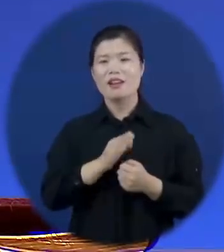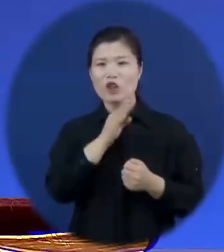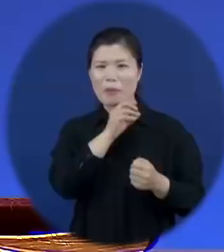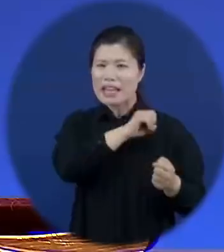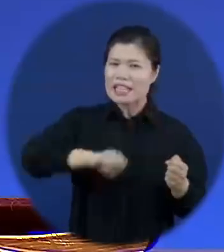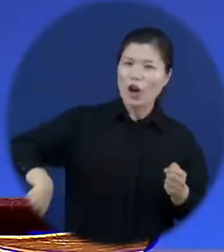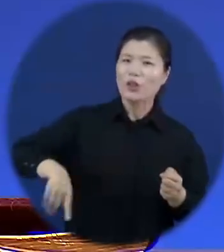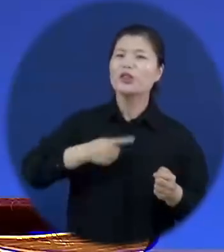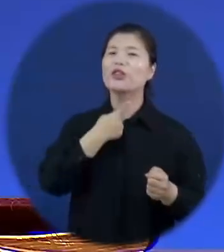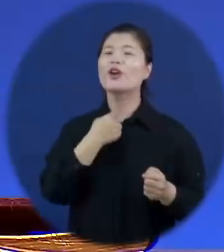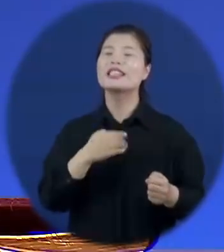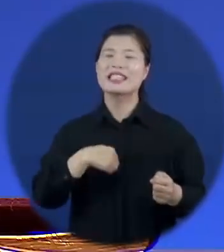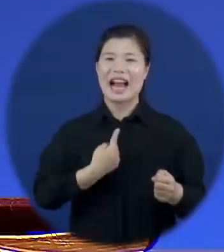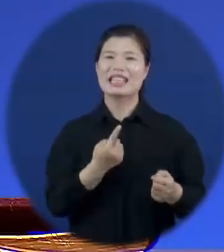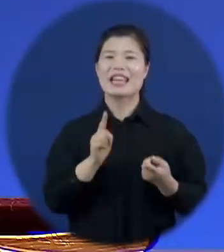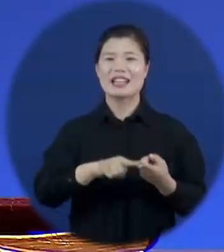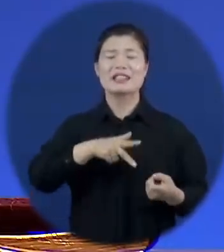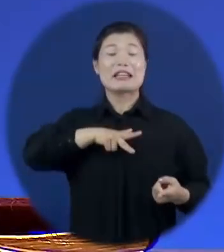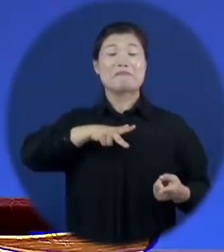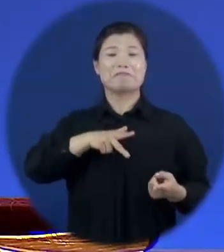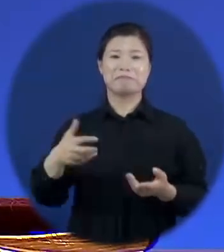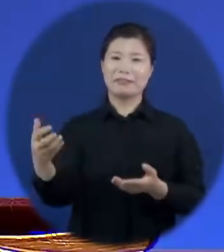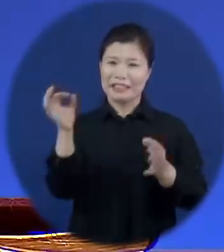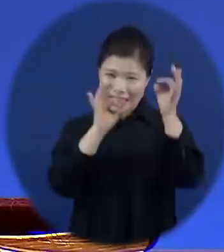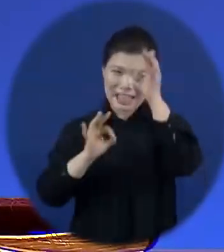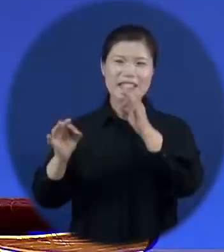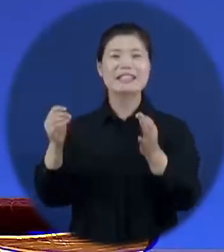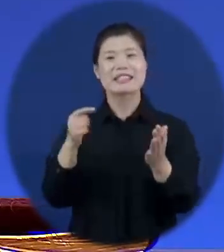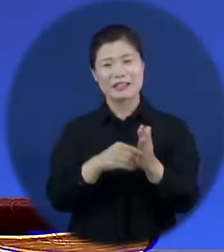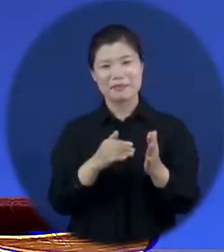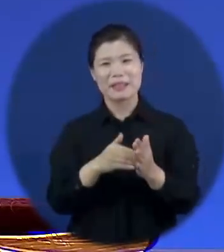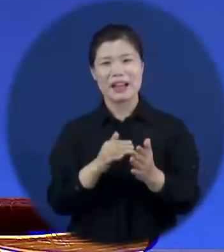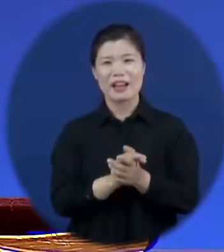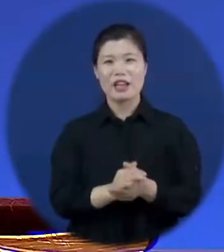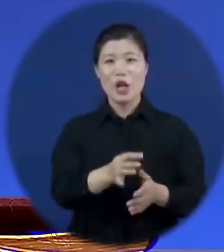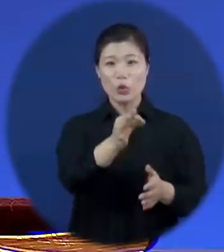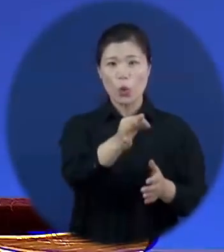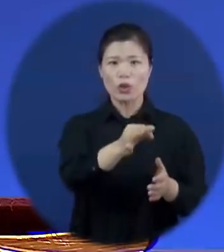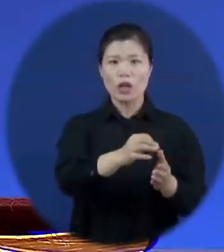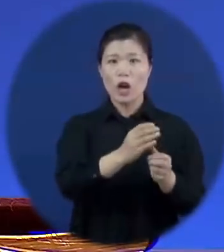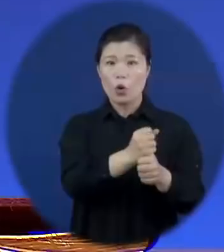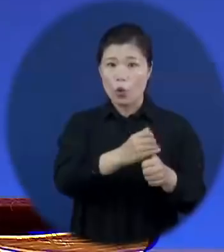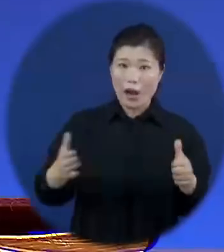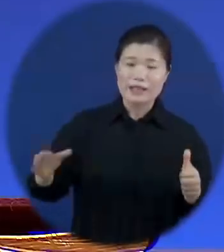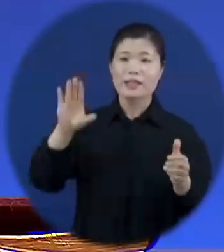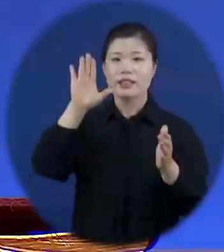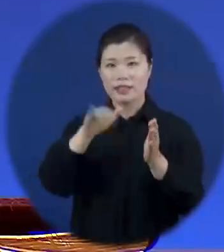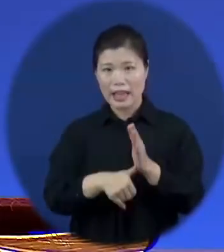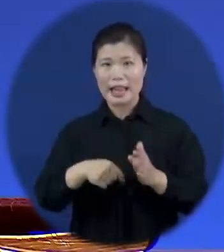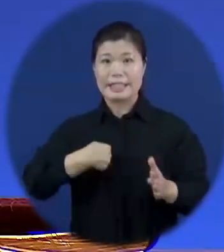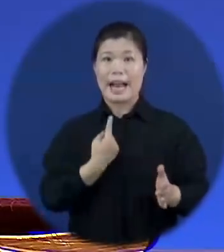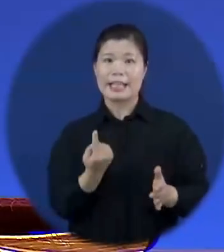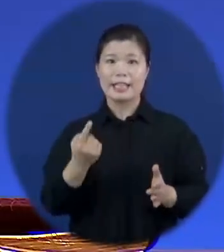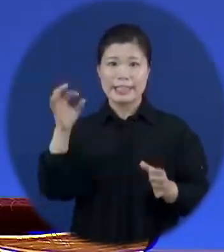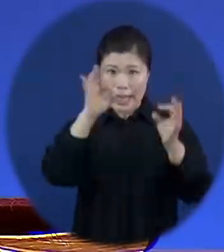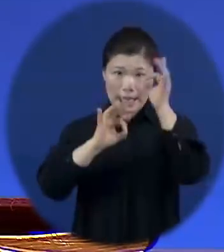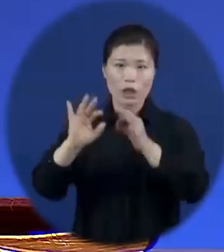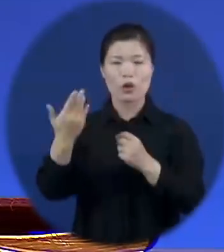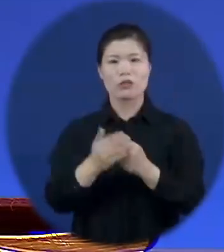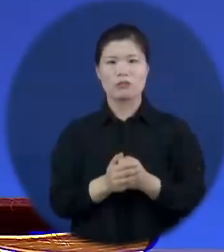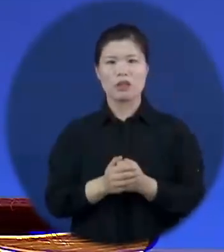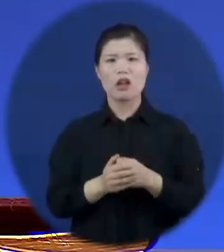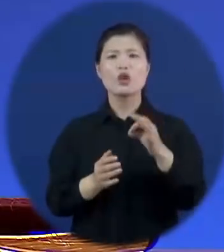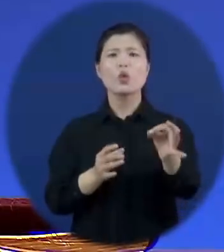그는 잃었던 자기를 찾았죠. 돈을 놔버리자 자신을 찾을 수 있었습니다. 사랑하는 형제자매 여러분, 이건 단지